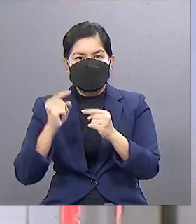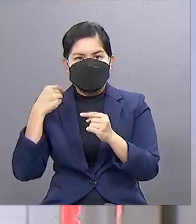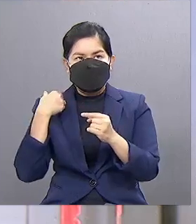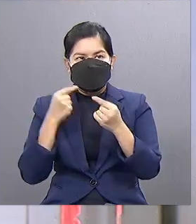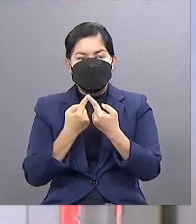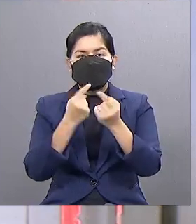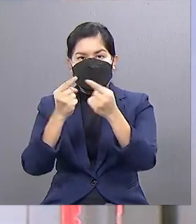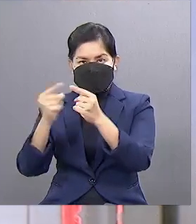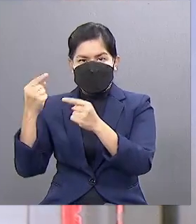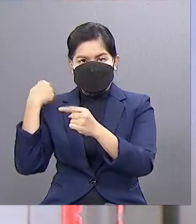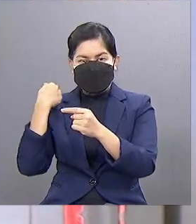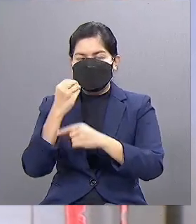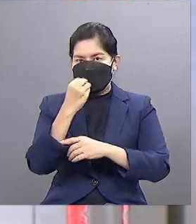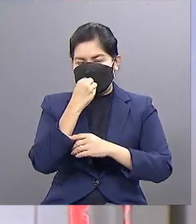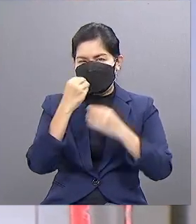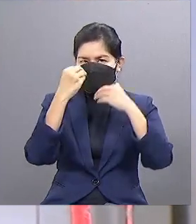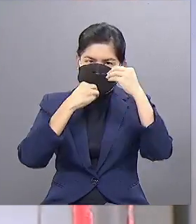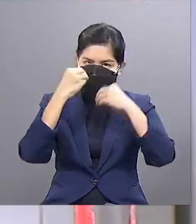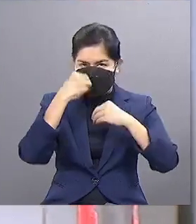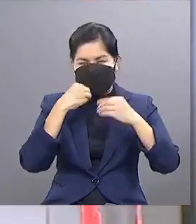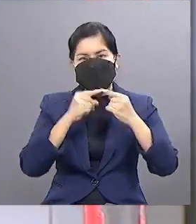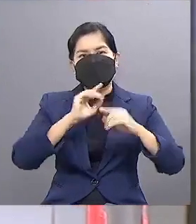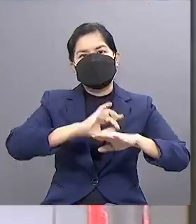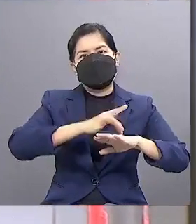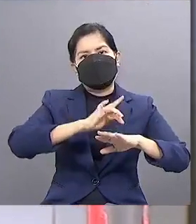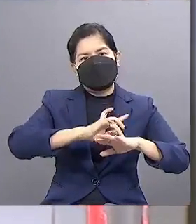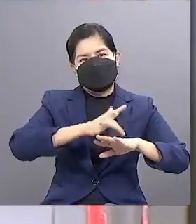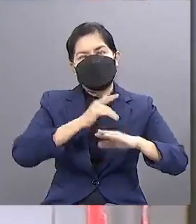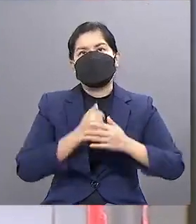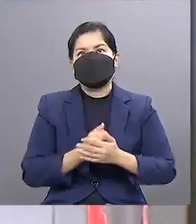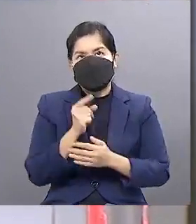ชาตินะครับดังนั้นให้หลากหลายแล้วก็ปรุงร้อนทานอาหารให้อร่อยแล้วก็สุขภาพดีนะครับ